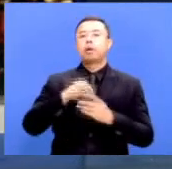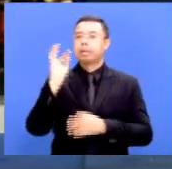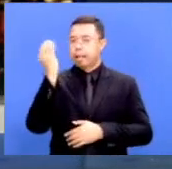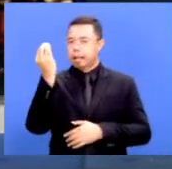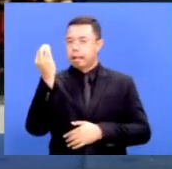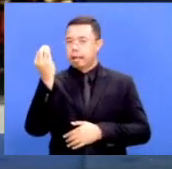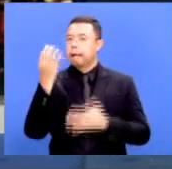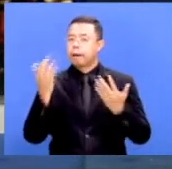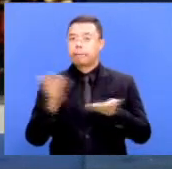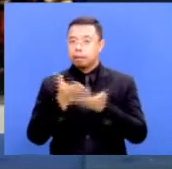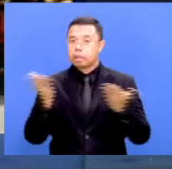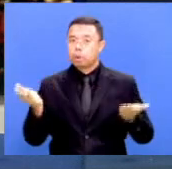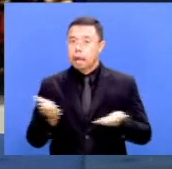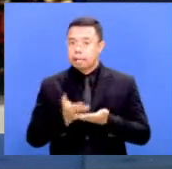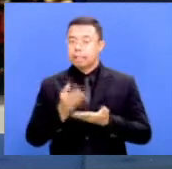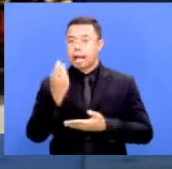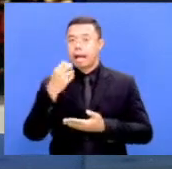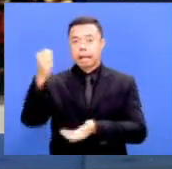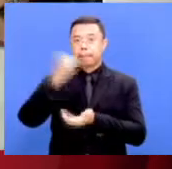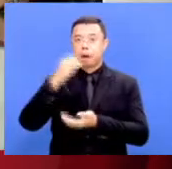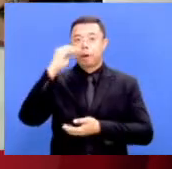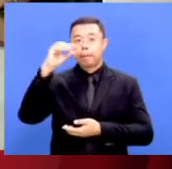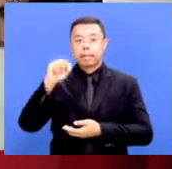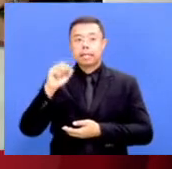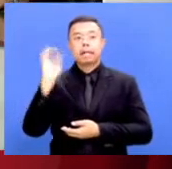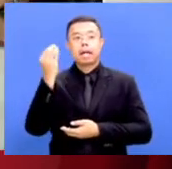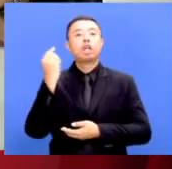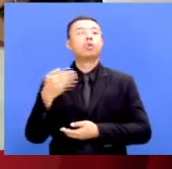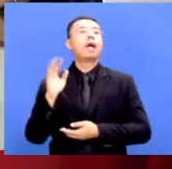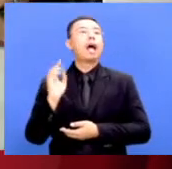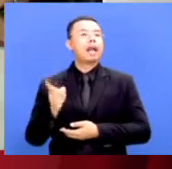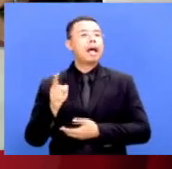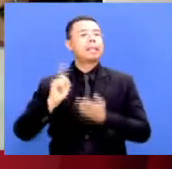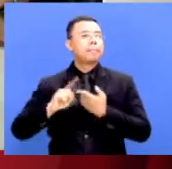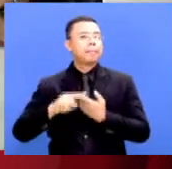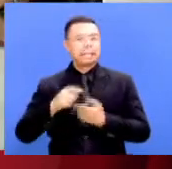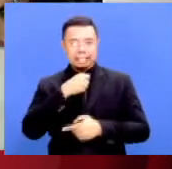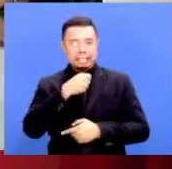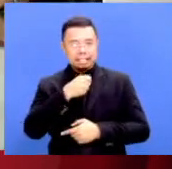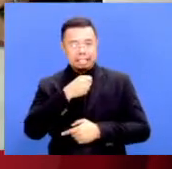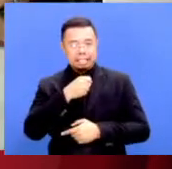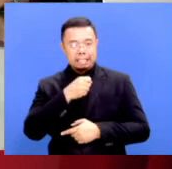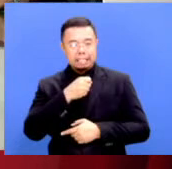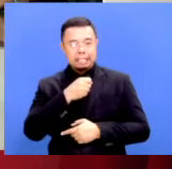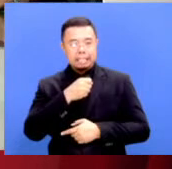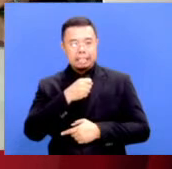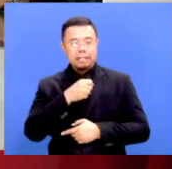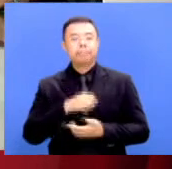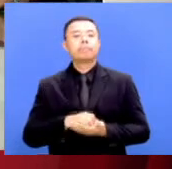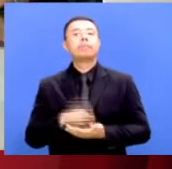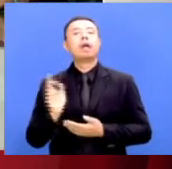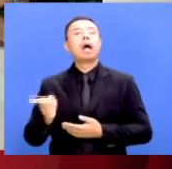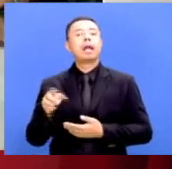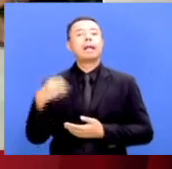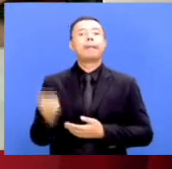Jakarta. Bagaimana pantauan harga sembako pagi ini? Di Jakarta sudah ada reporter TV One Adi Mulia dan juru kamera Rian Syahrul yang